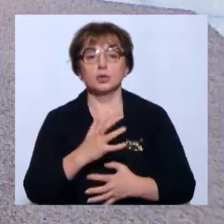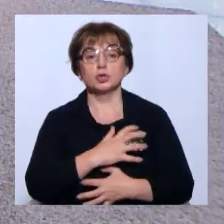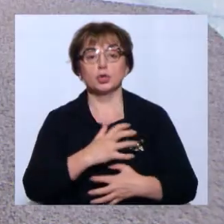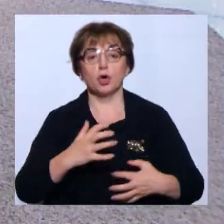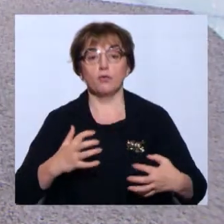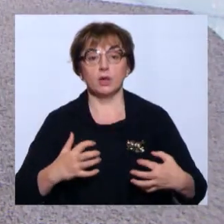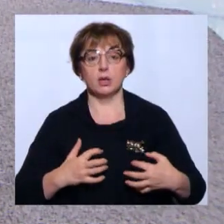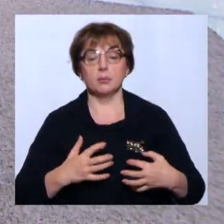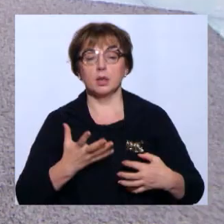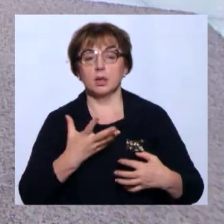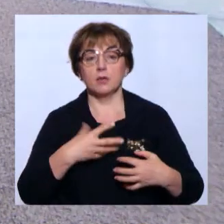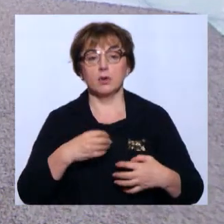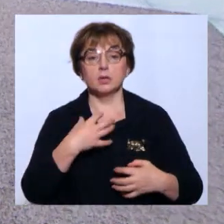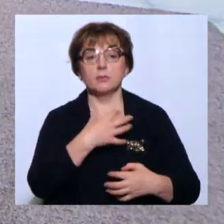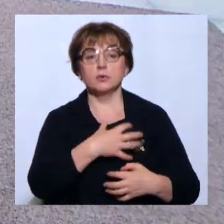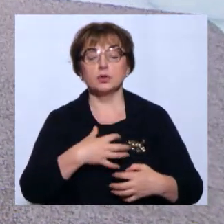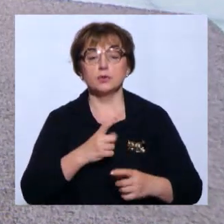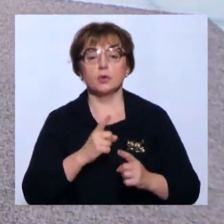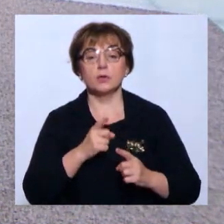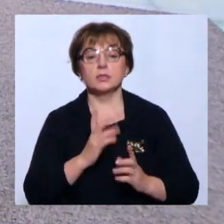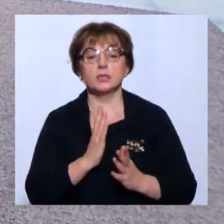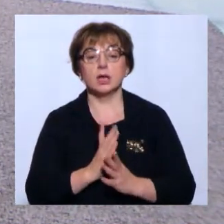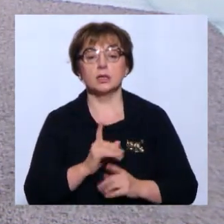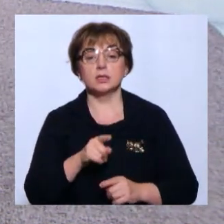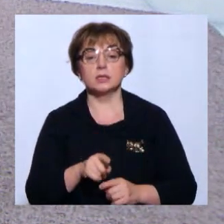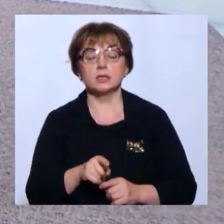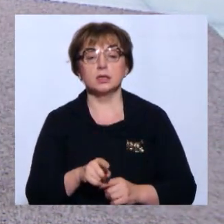ცხოველები ყველაზე მნიშვნელოვანია ის, რომ ისინი